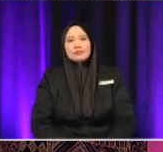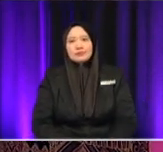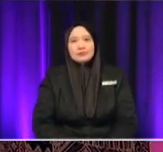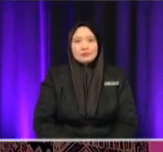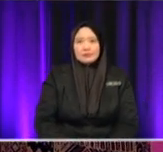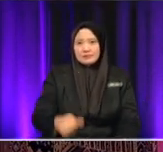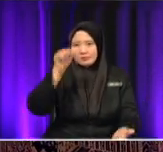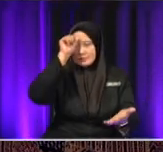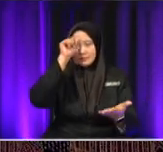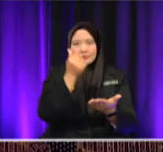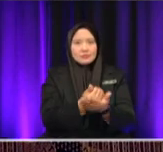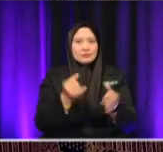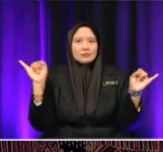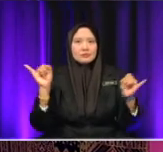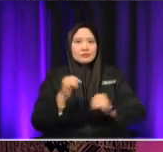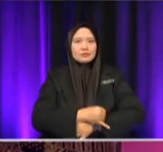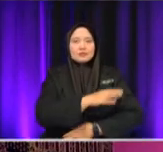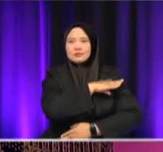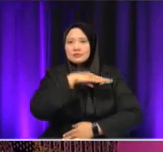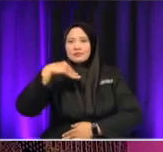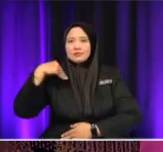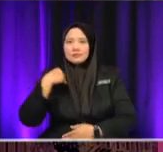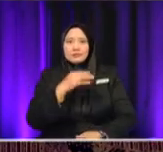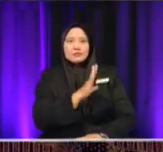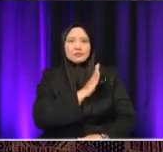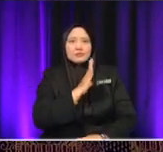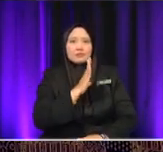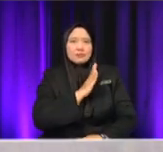suami istri eee berkaitan dengan aspek akhlak